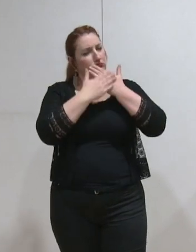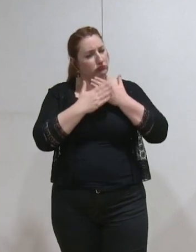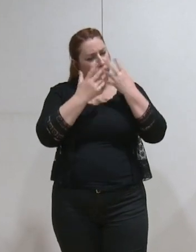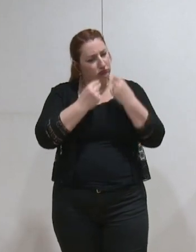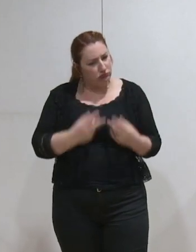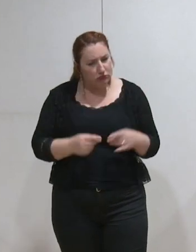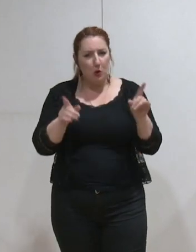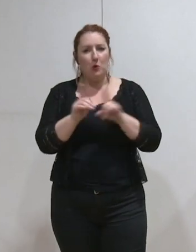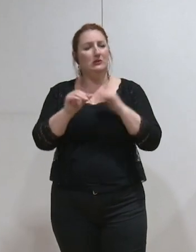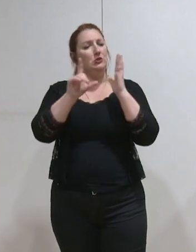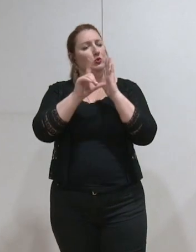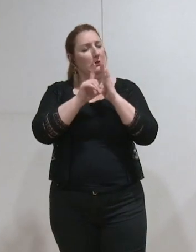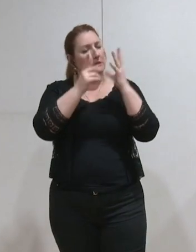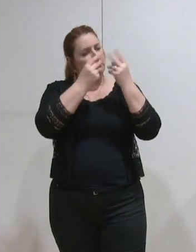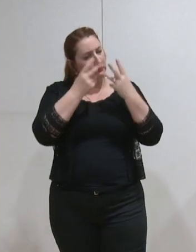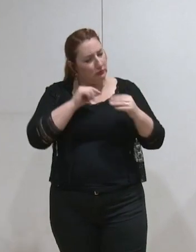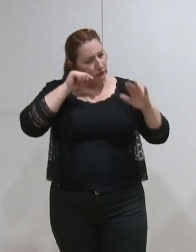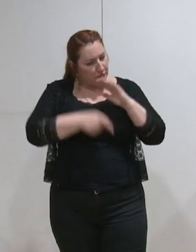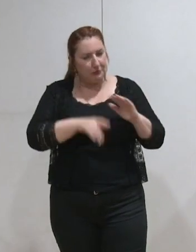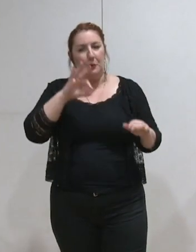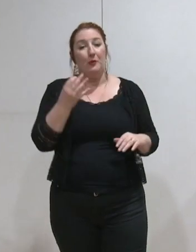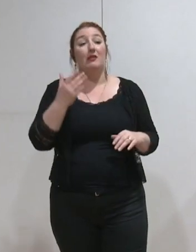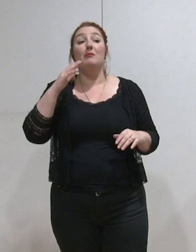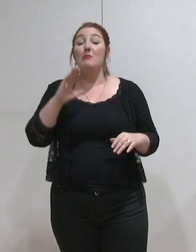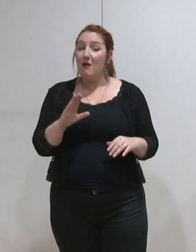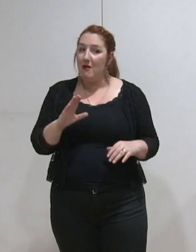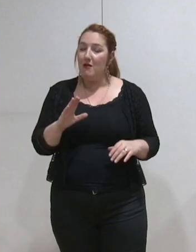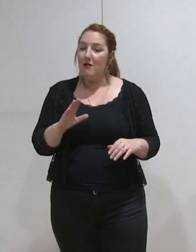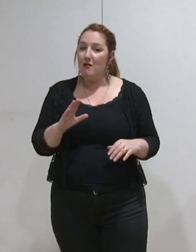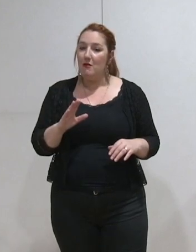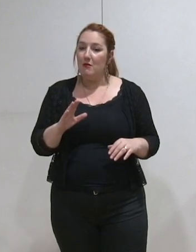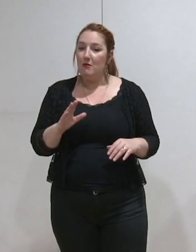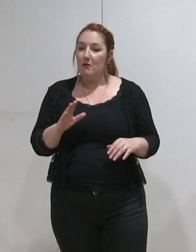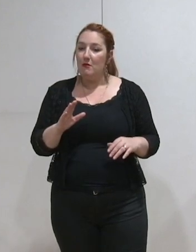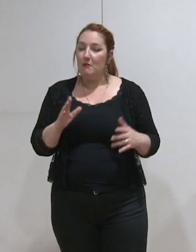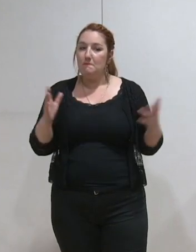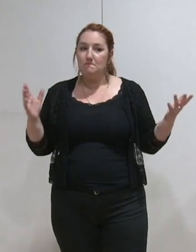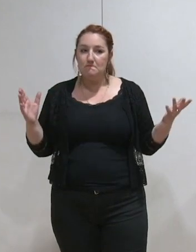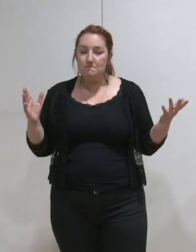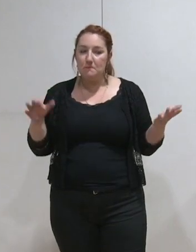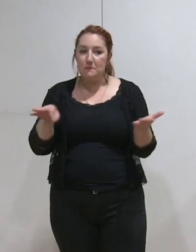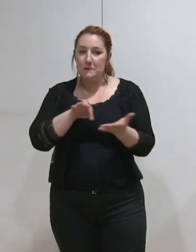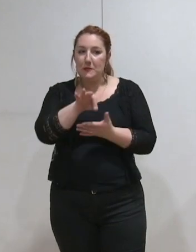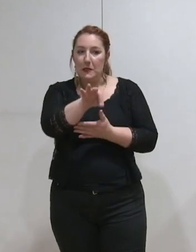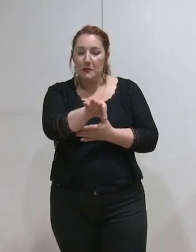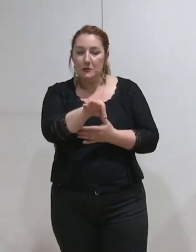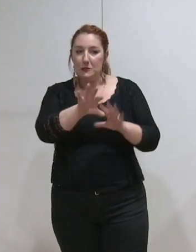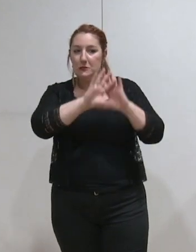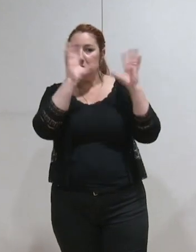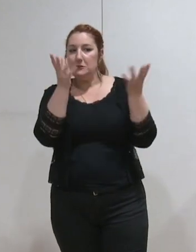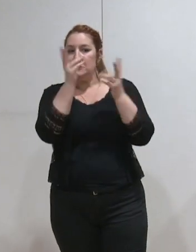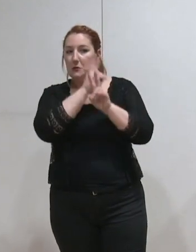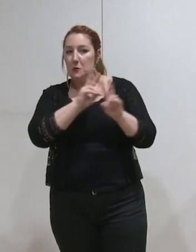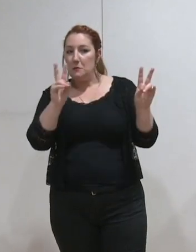juridique que vous avez fait c'est notre méconnaissance de la stratégie globale